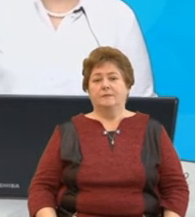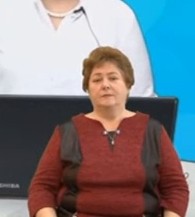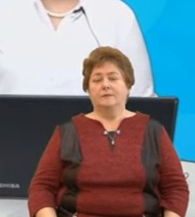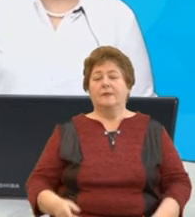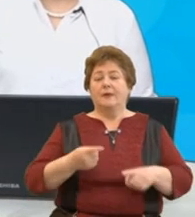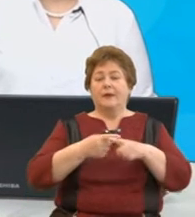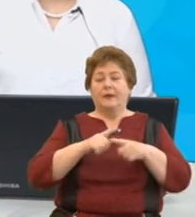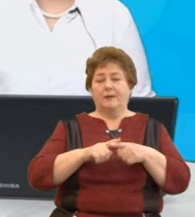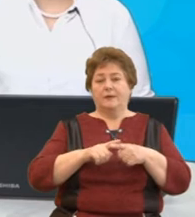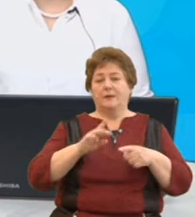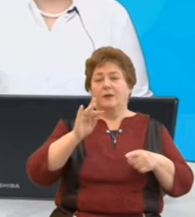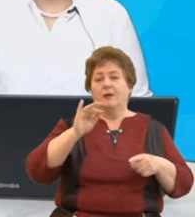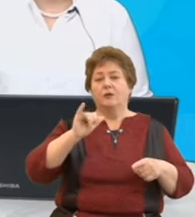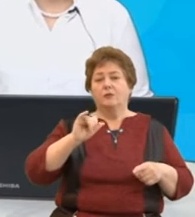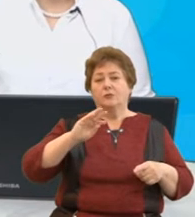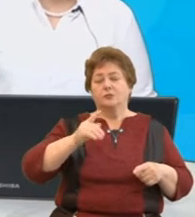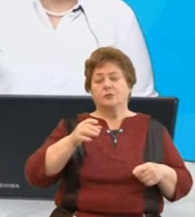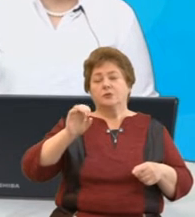это ружья